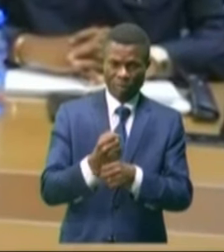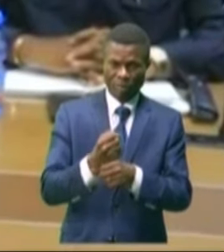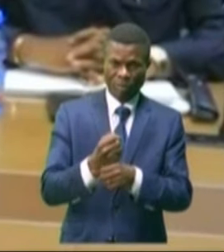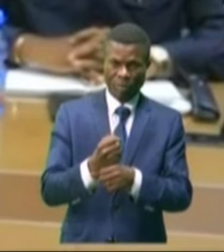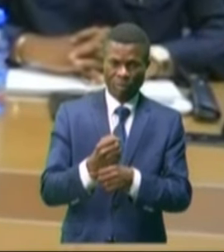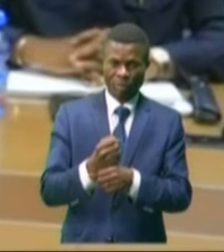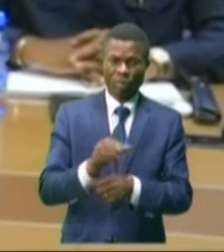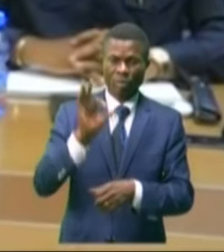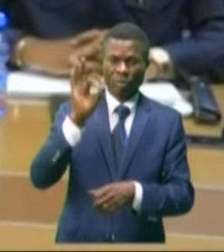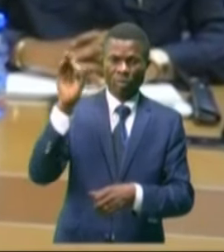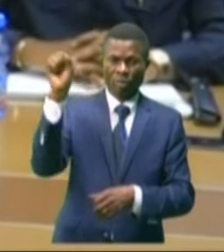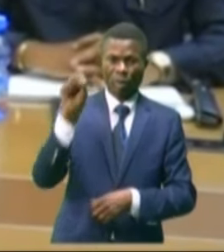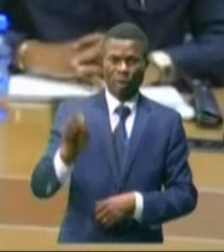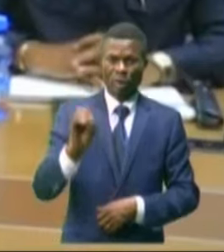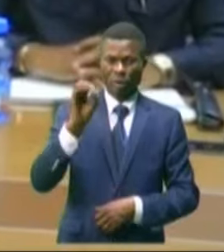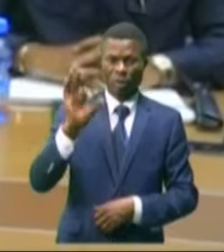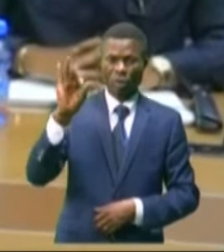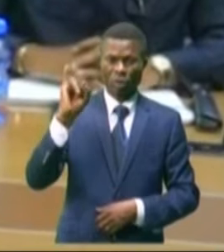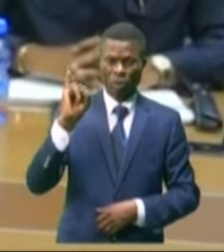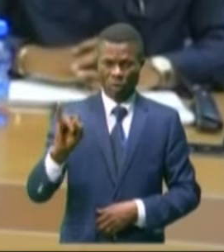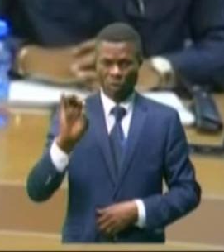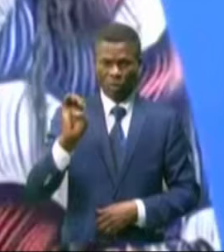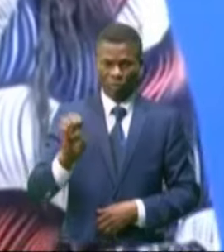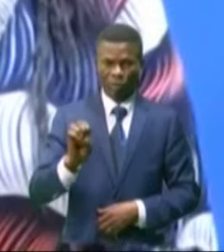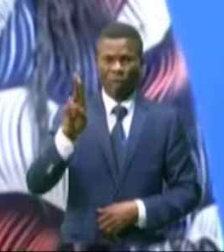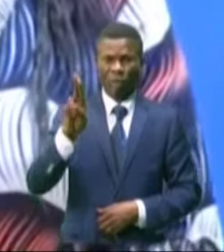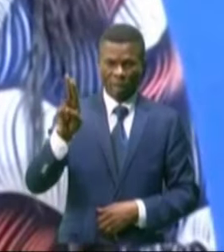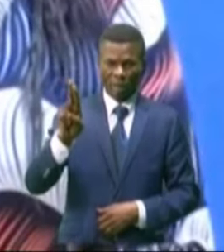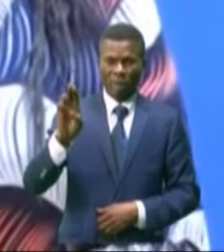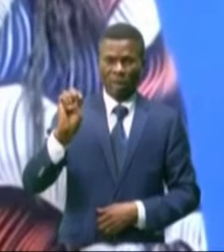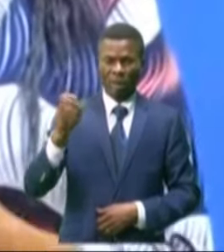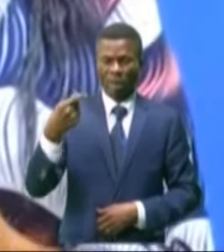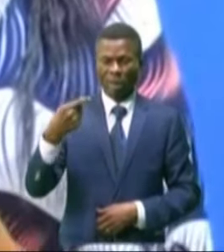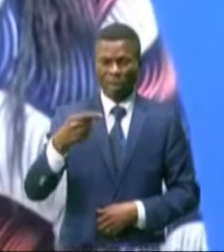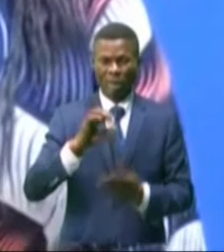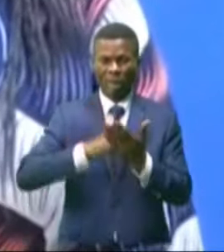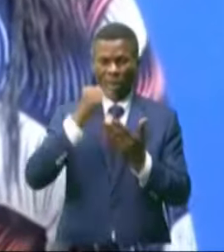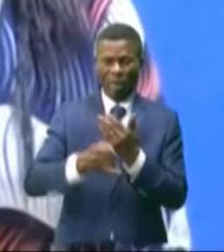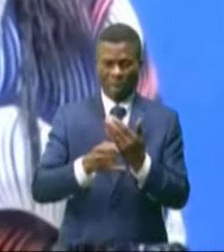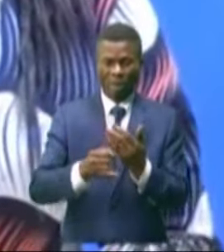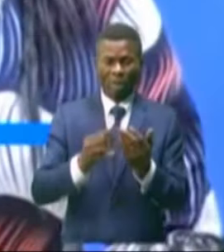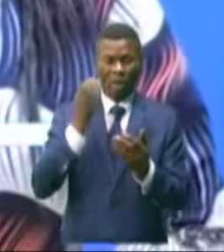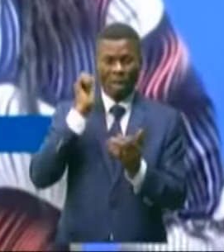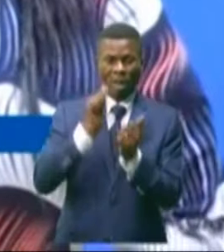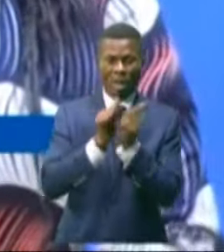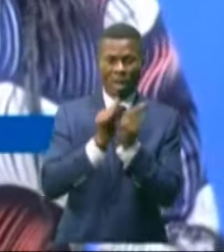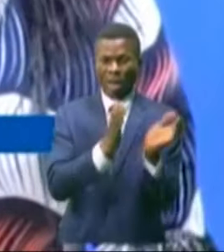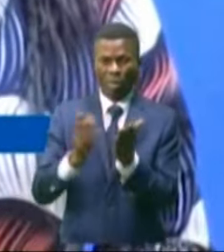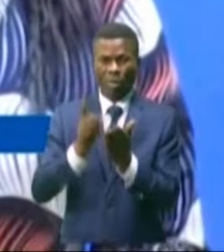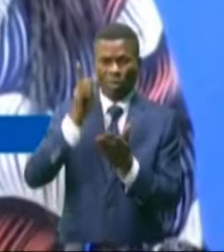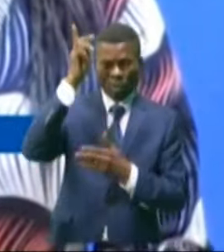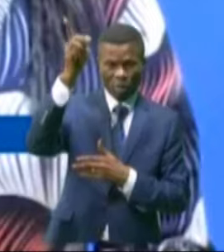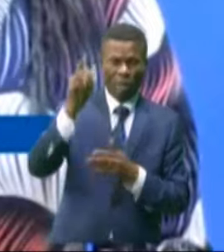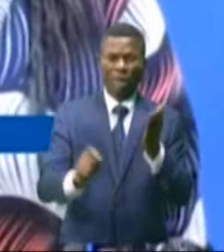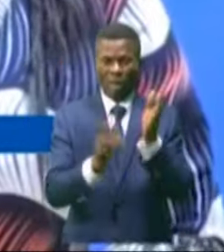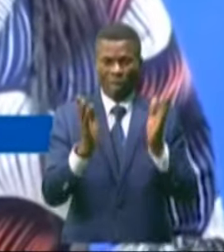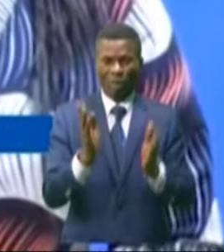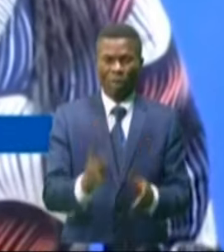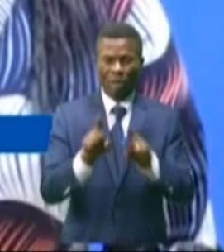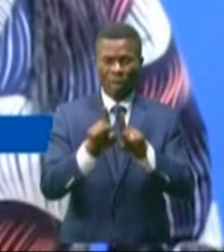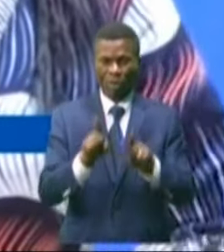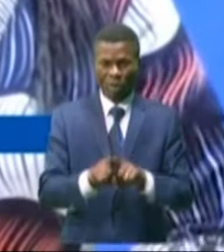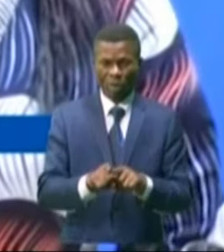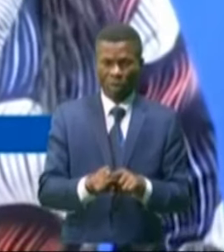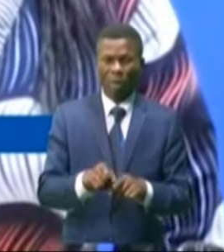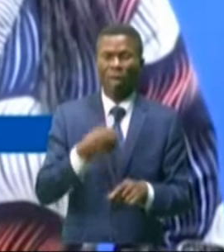Sophie Reich. Nous avons eu une réunion sur nos projets en cours et les perspectives à venir. Une réunion technique, mais également une